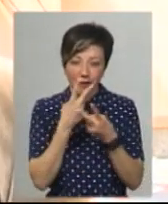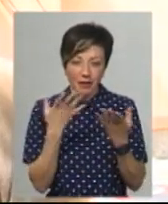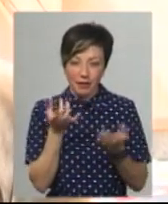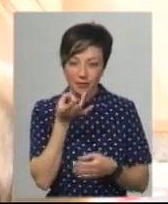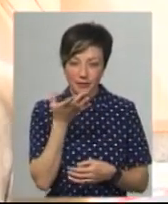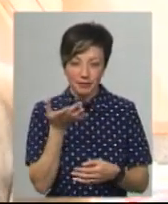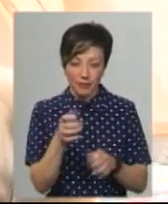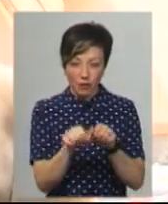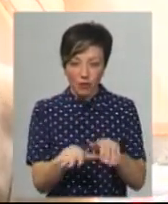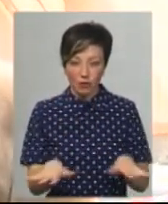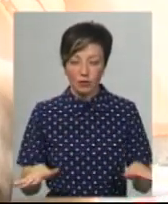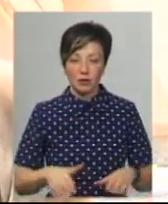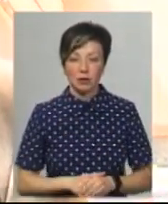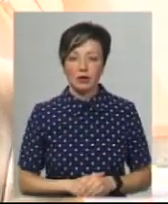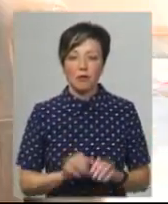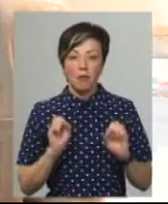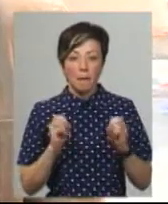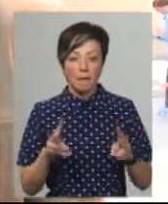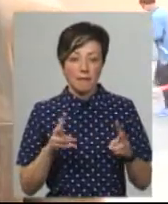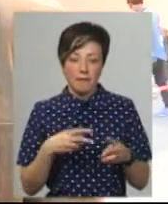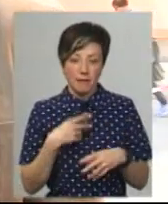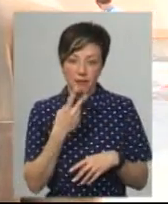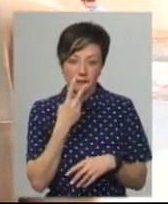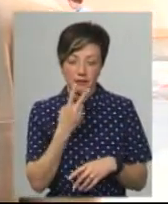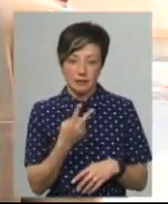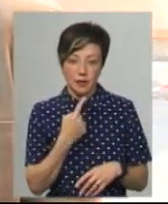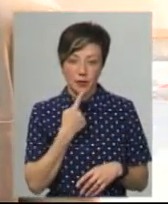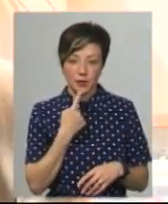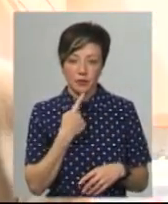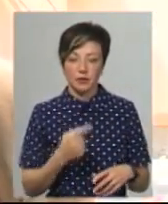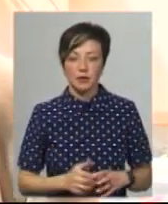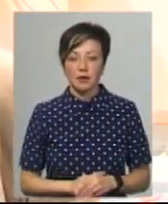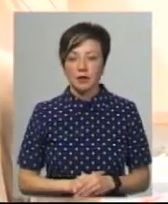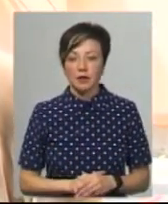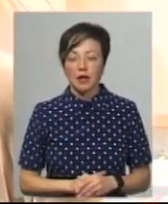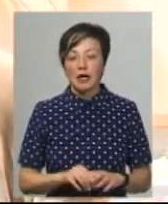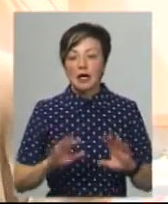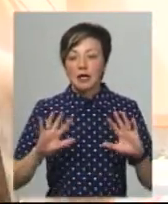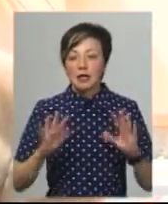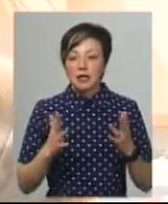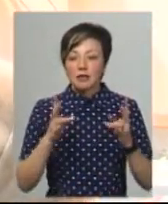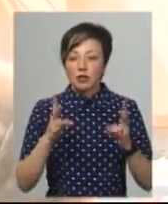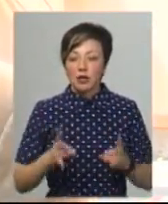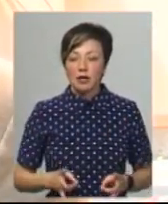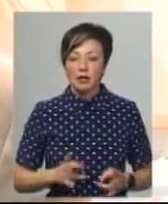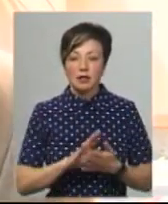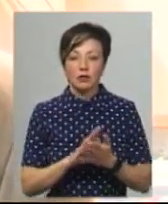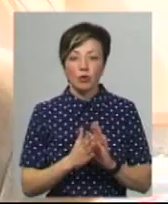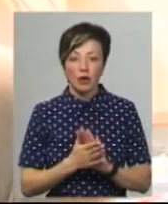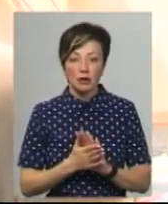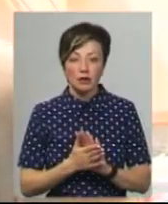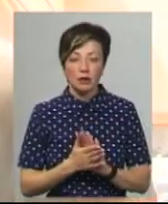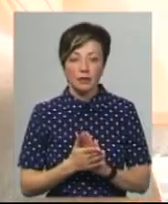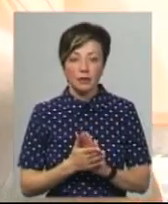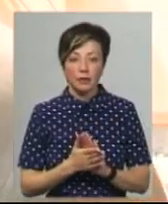трухляве, що воно могло нести загрозу. Як швидко взагалі мають реагувати служби? Звичайні ситуації, а є в даному випадку,